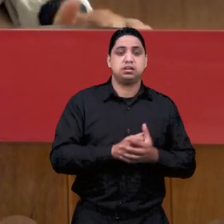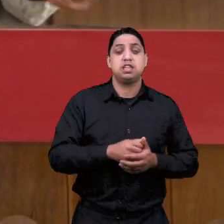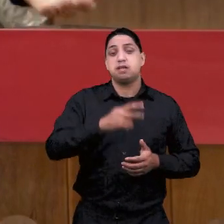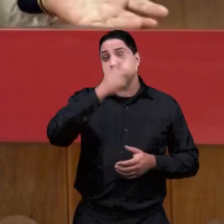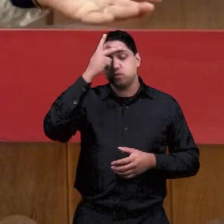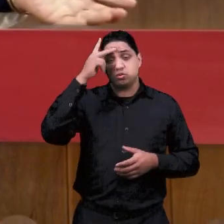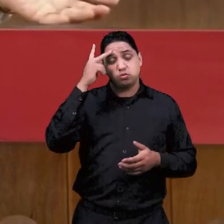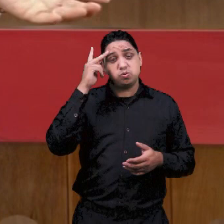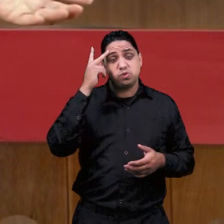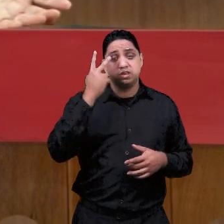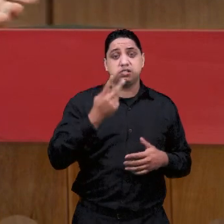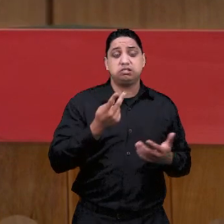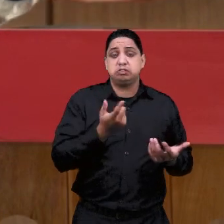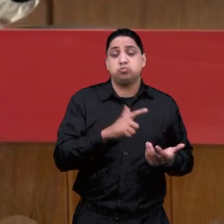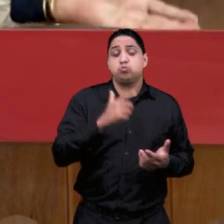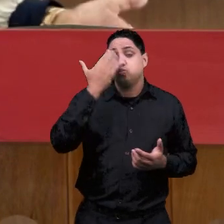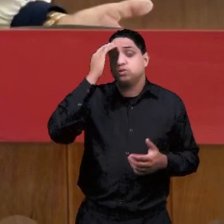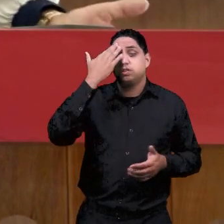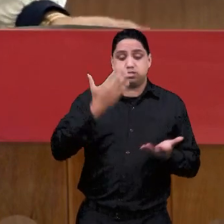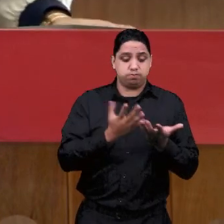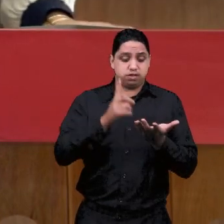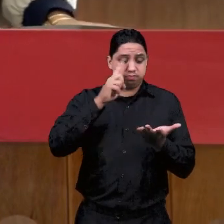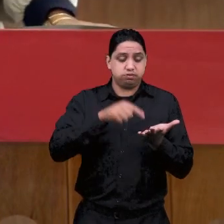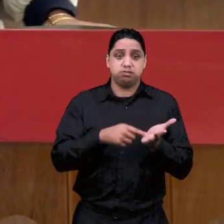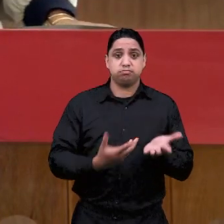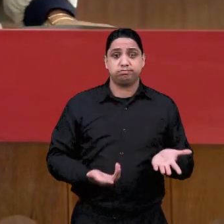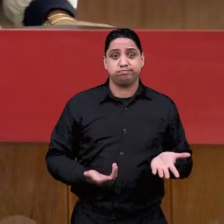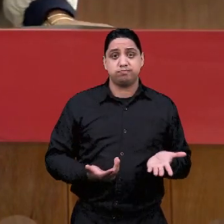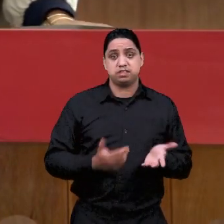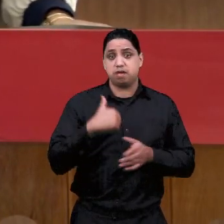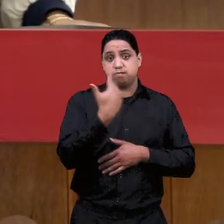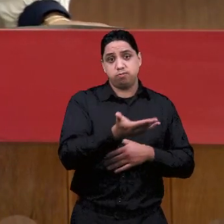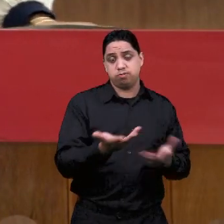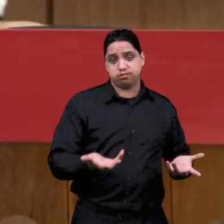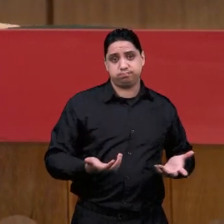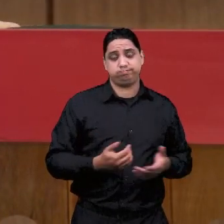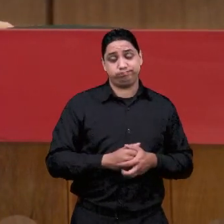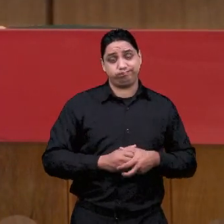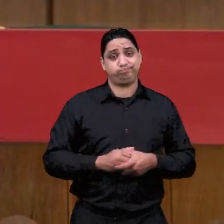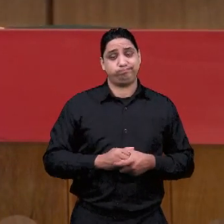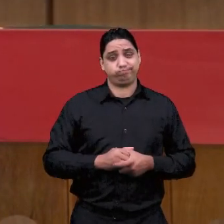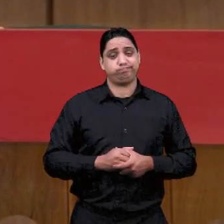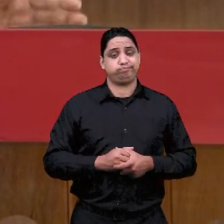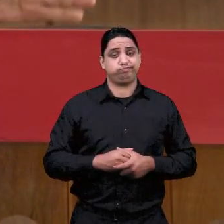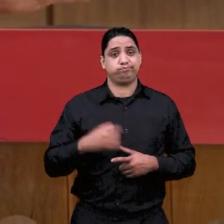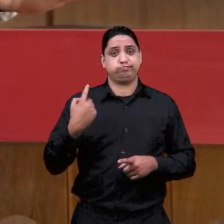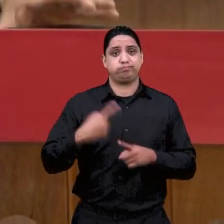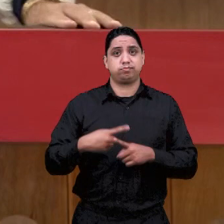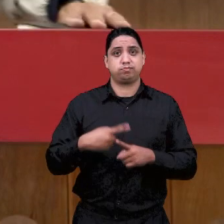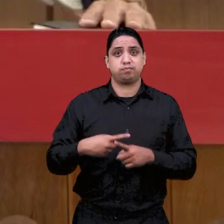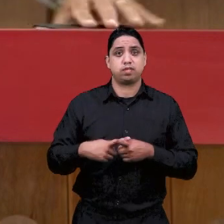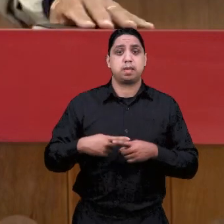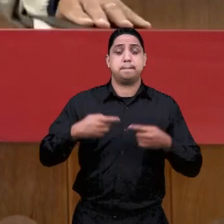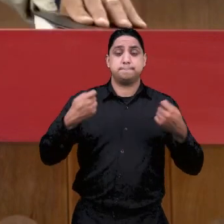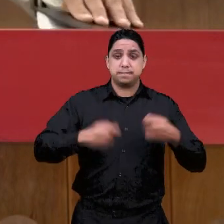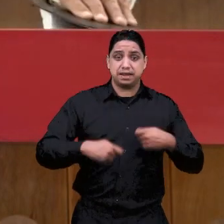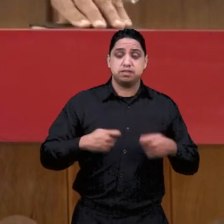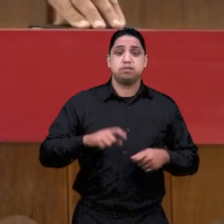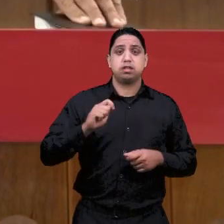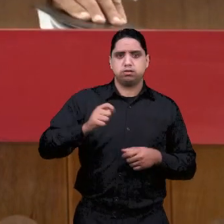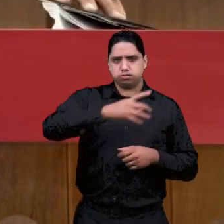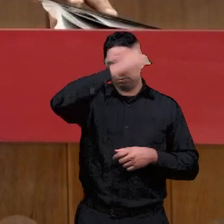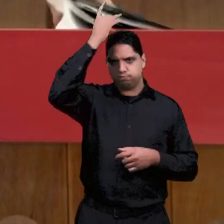Et donc, qui est dehors de la parole? C'est celui qui ne comprend pas ce que la parole dit. Parce que Cela doit être dicté